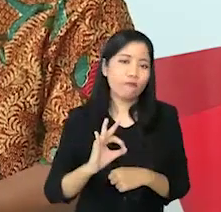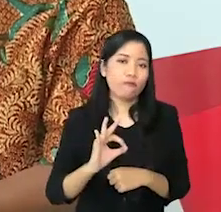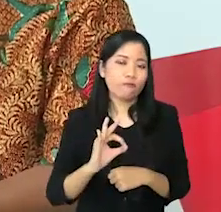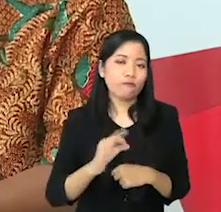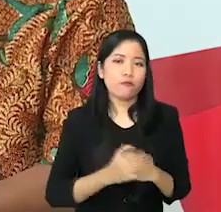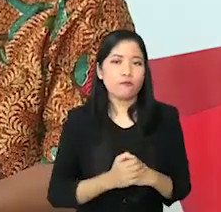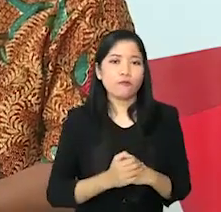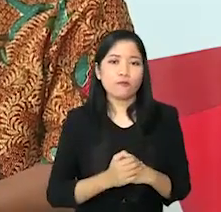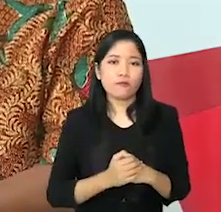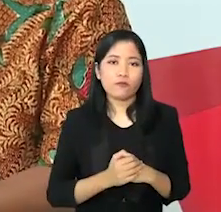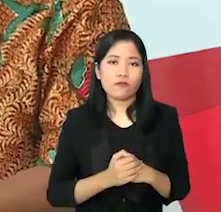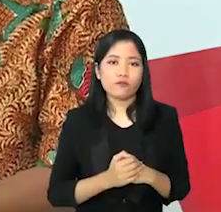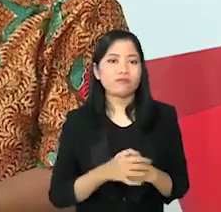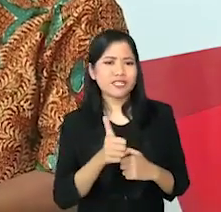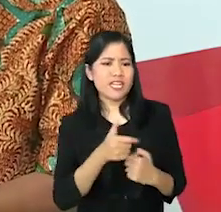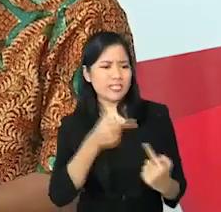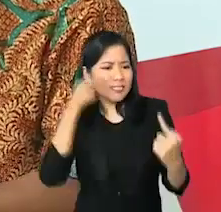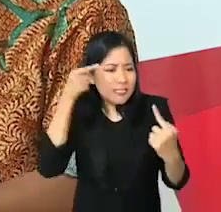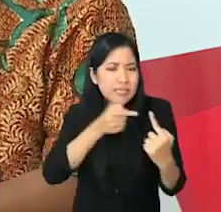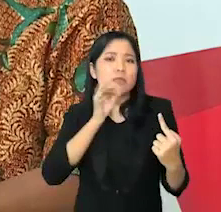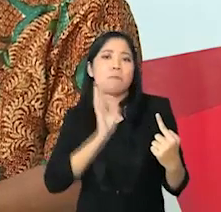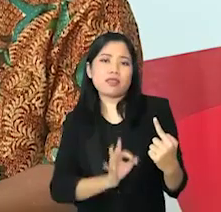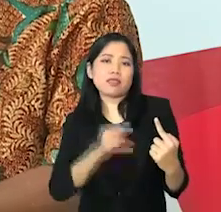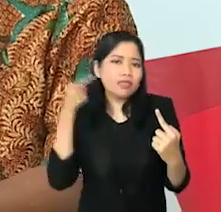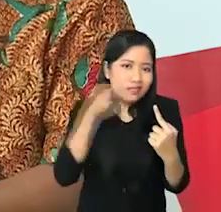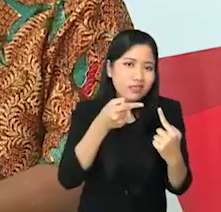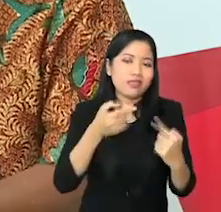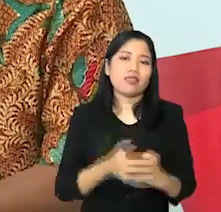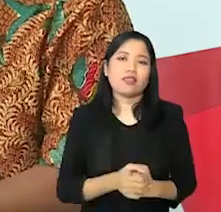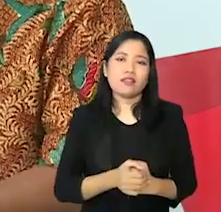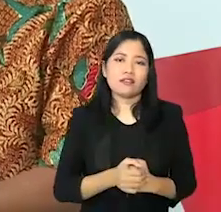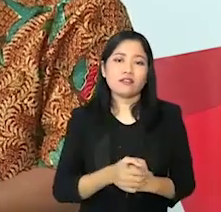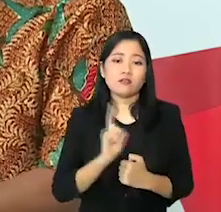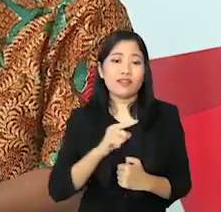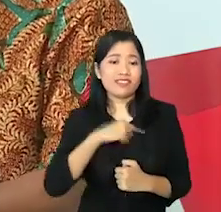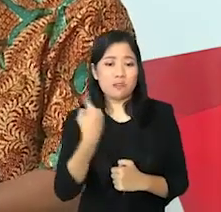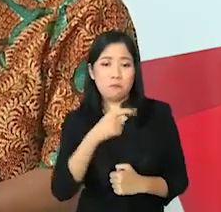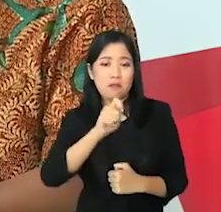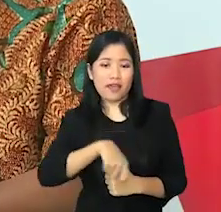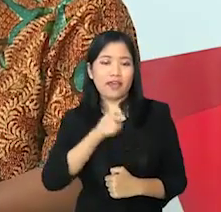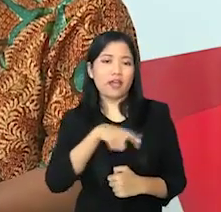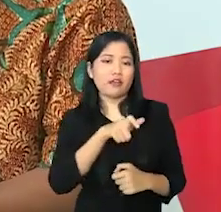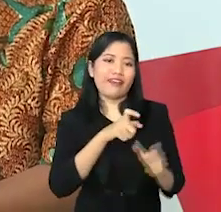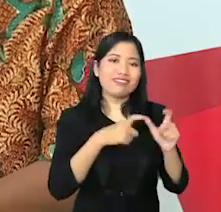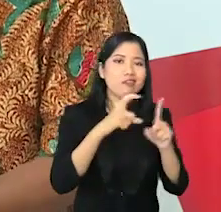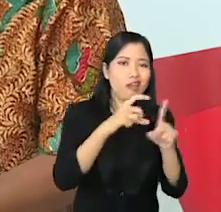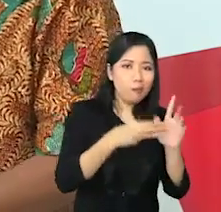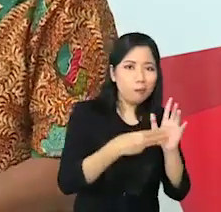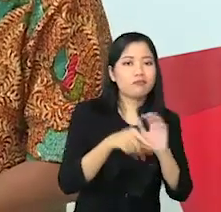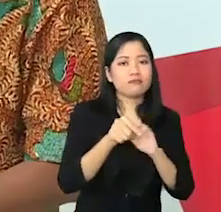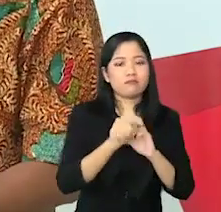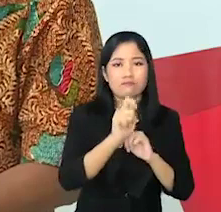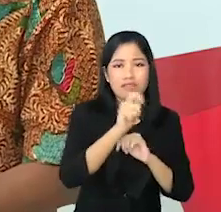dan tepat sasaran Pada saat kita menggunakan sumber daya yang kita miliki